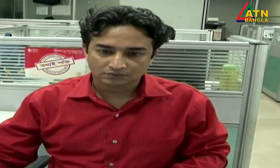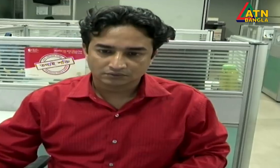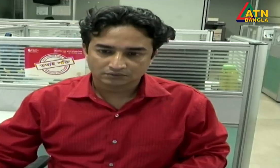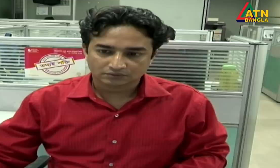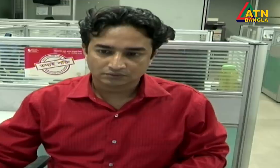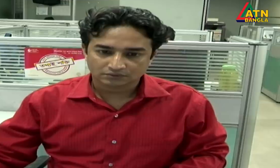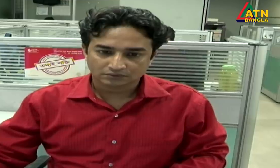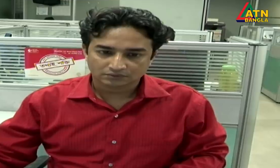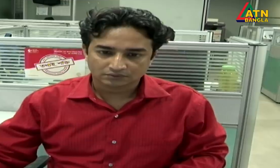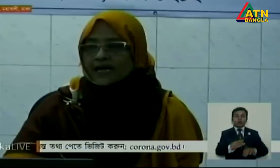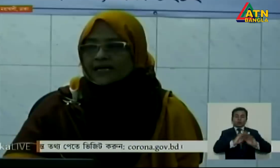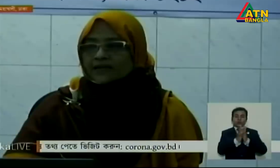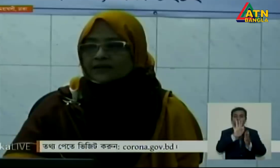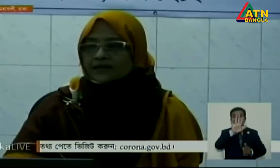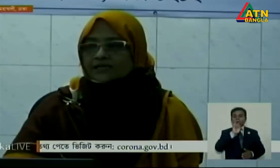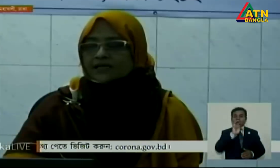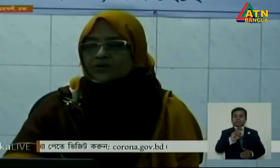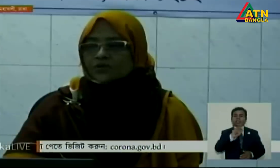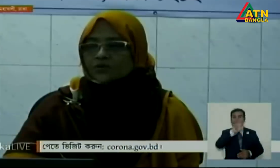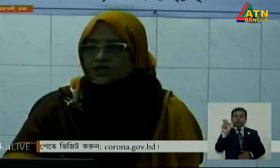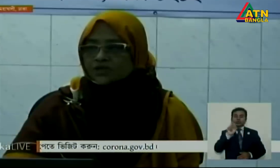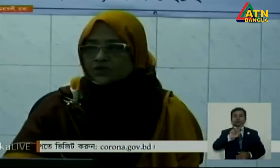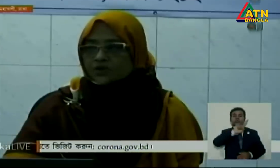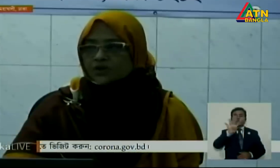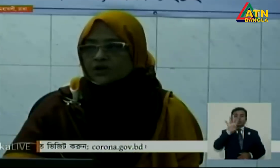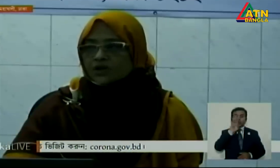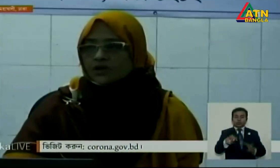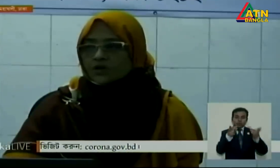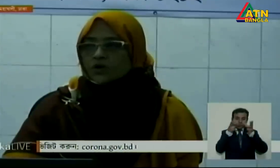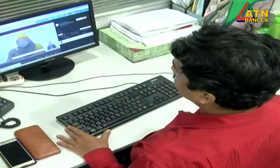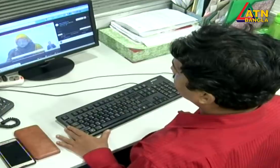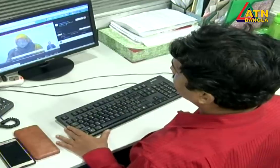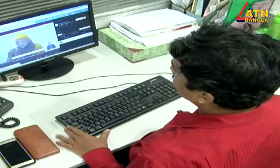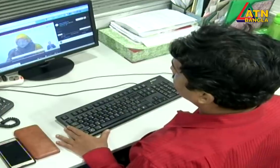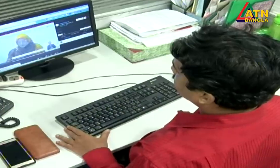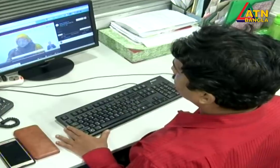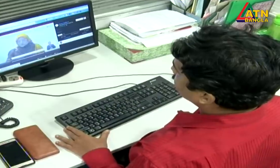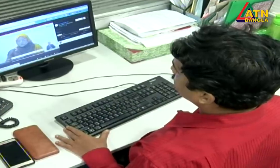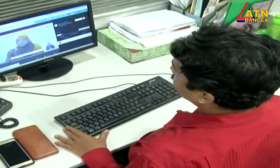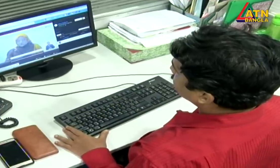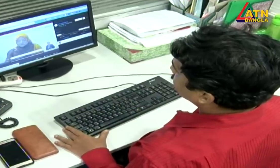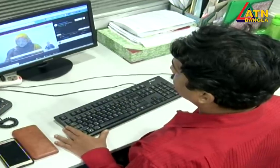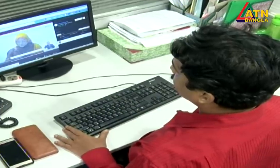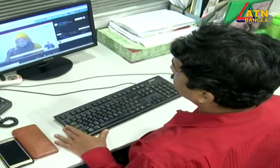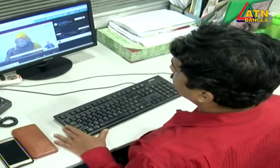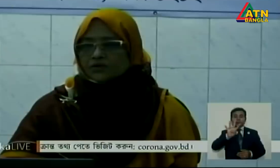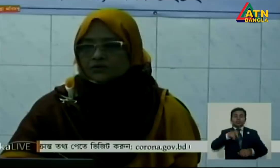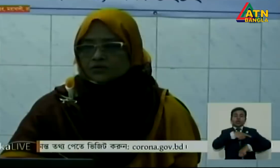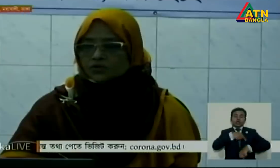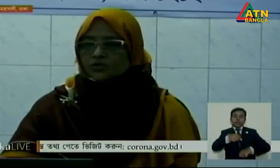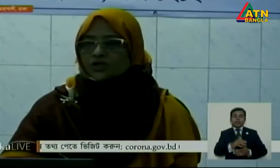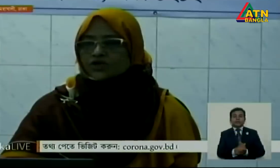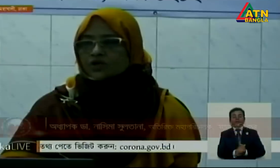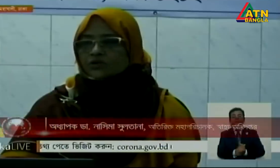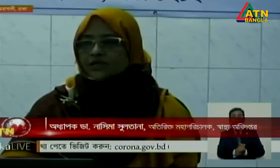যে কোনো দিনের চেয়ে বেশি। সংবাদ বুলেটিনে জানানো হয় গত 24 ঘন্টায় সর্বোচ্চ সংখ্যক নমুনা সংগ্রহ করা হয়েছে। নতুন